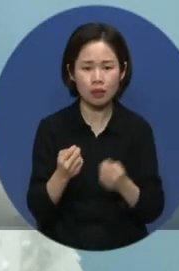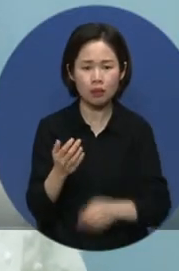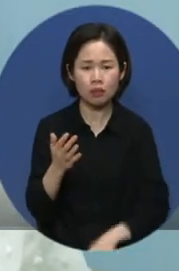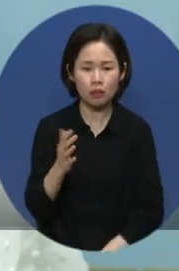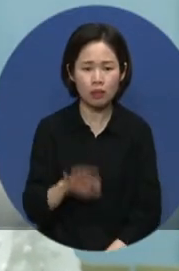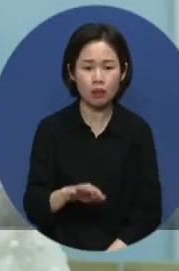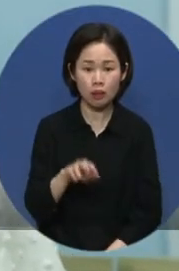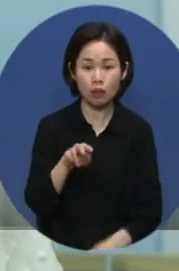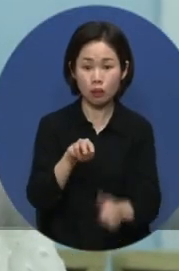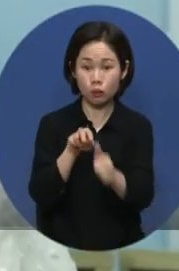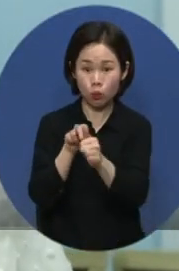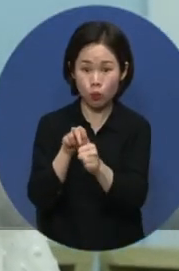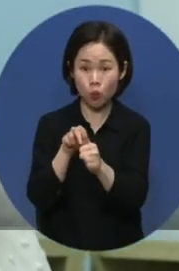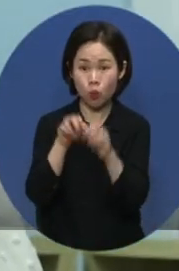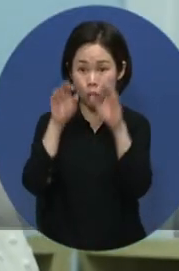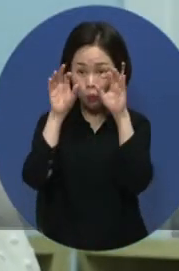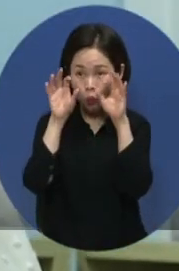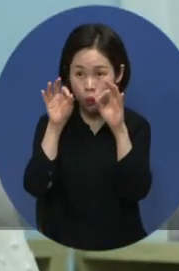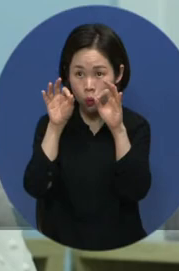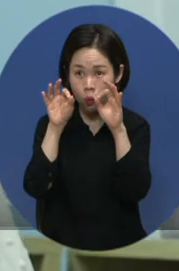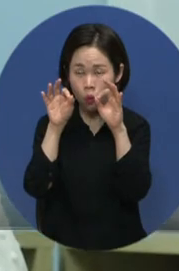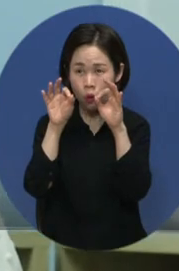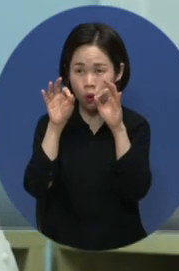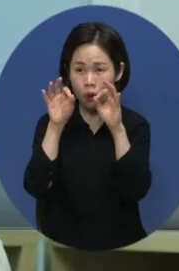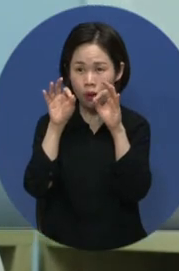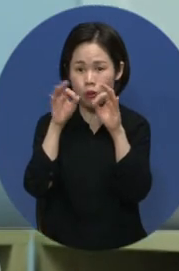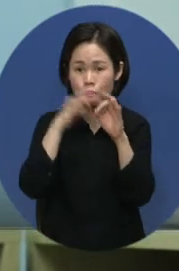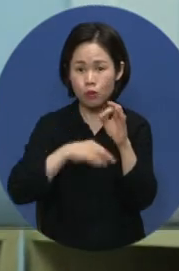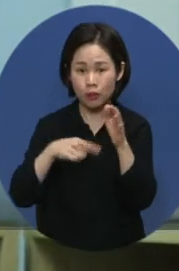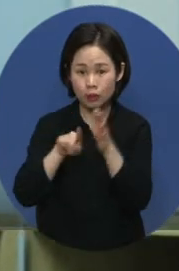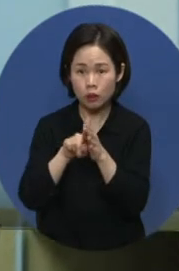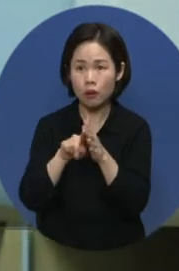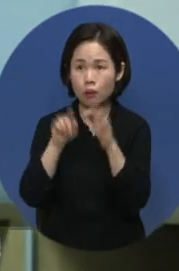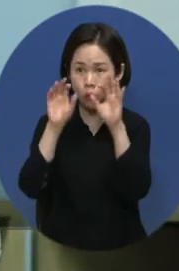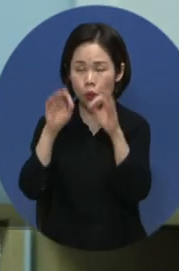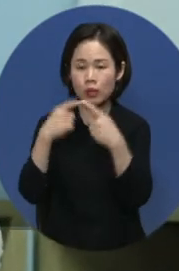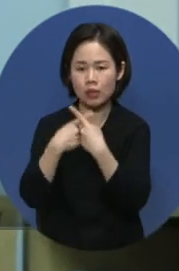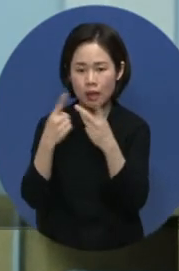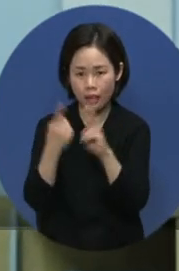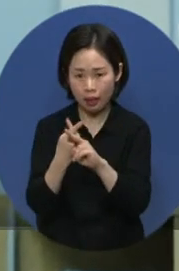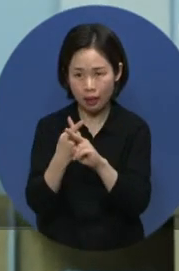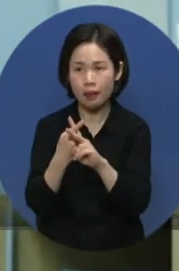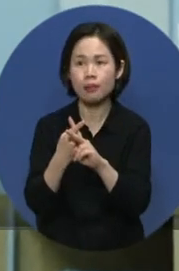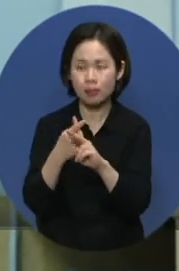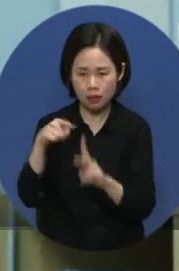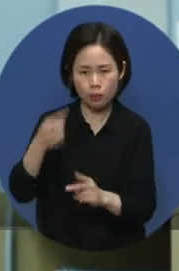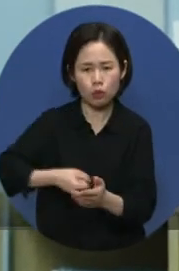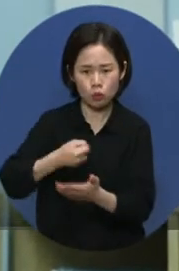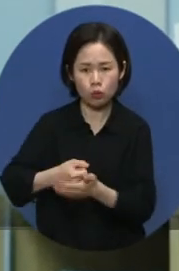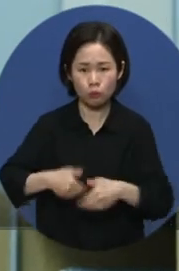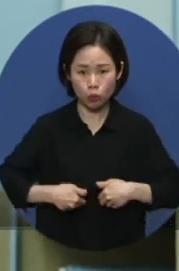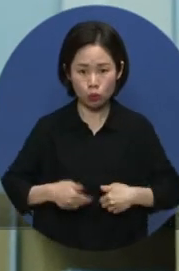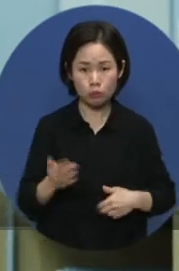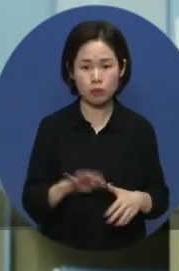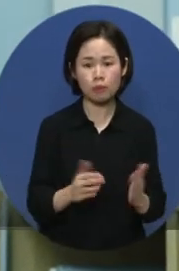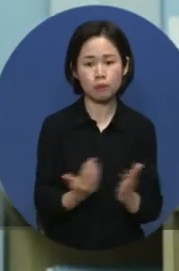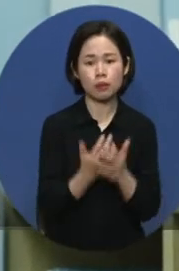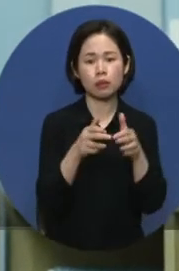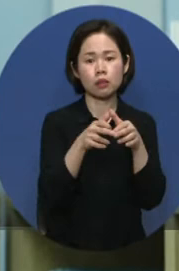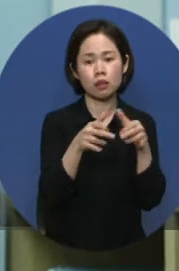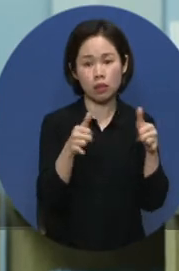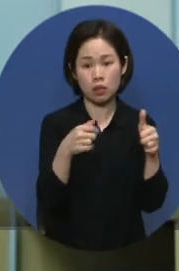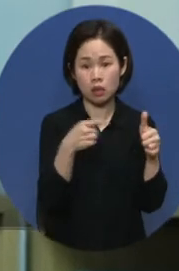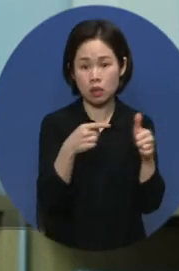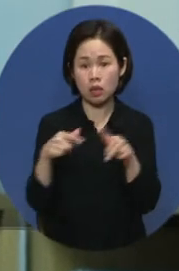정보로서 기능을 하려면 그걸 이해하고 내가 어떤 의사결정을 하는 데 도움이 되어야 돼요. 근데 사실 발달장애인은